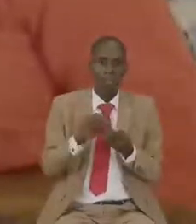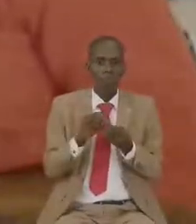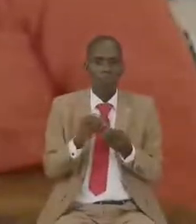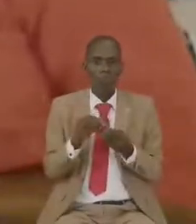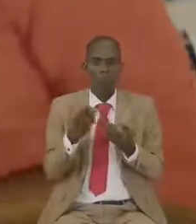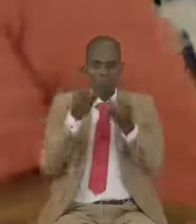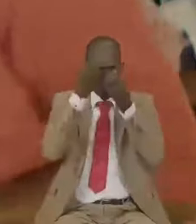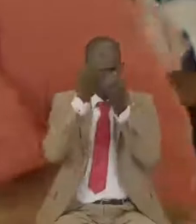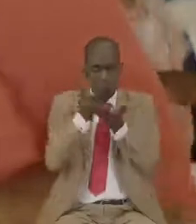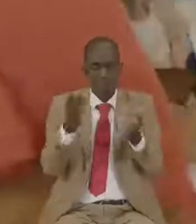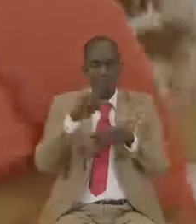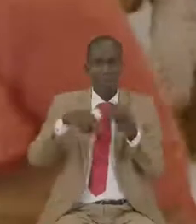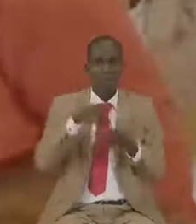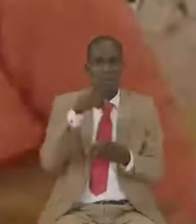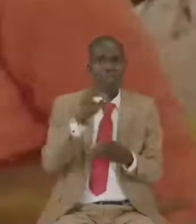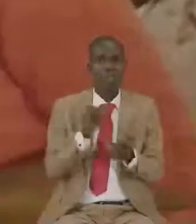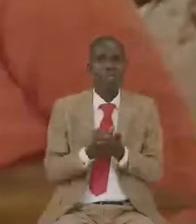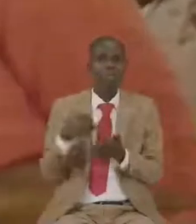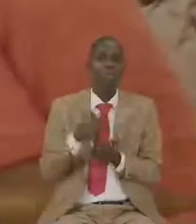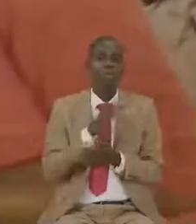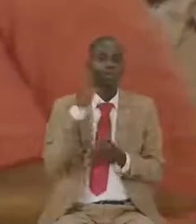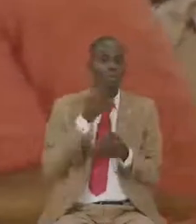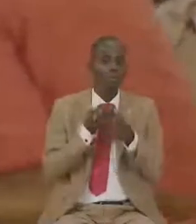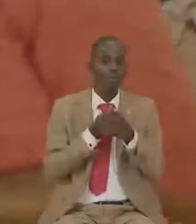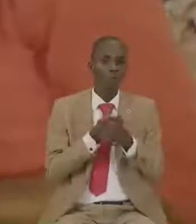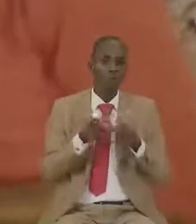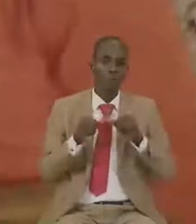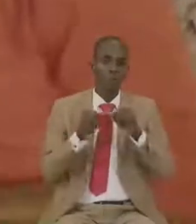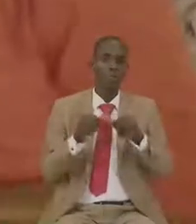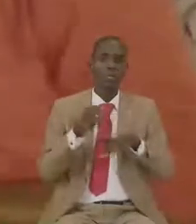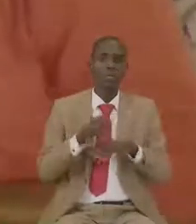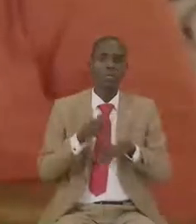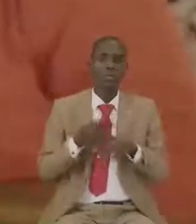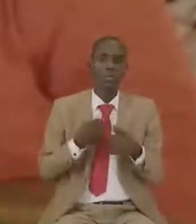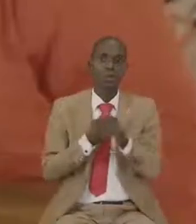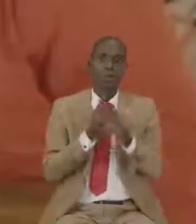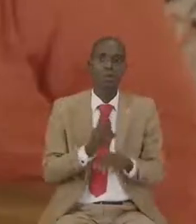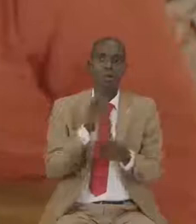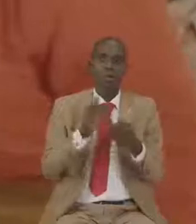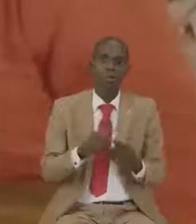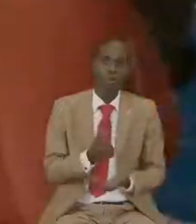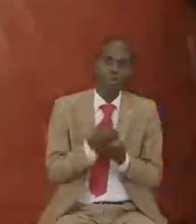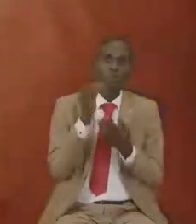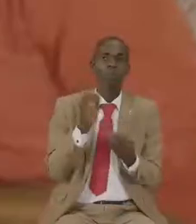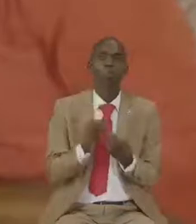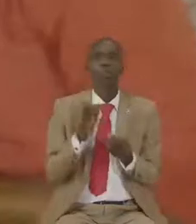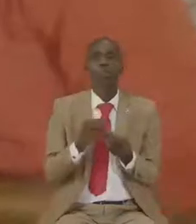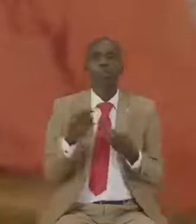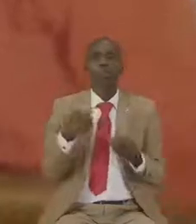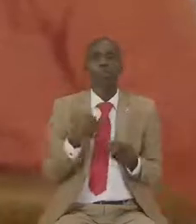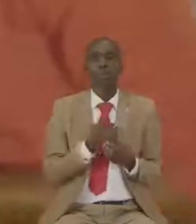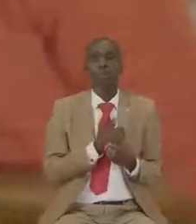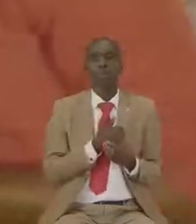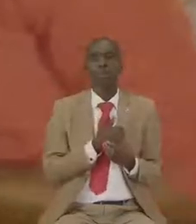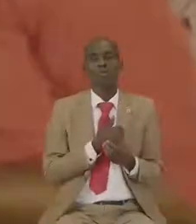vous. Et vous allez donner tous les détails sur votre vie afin qu'on fasse